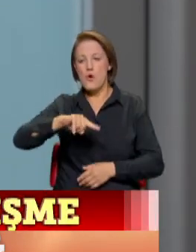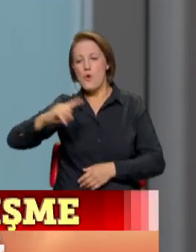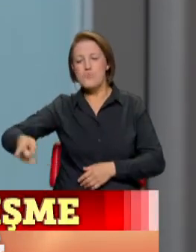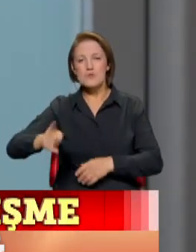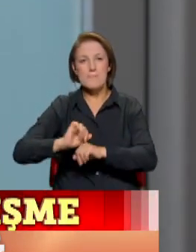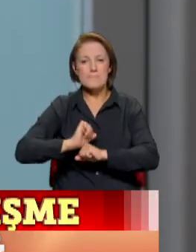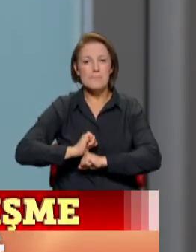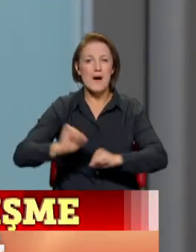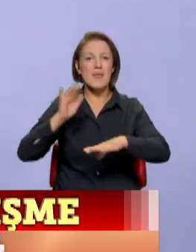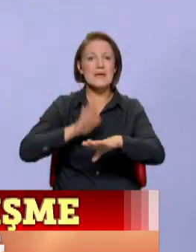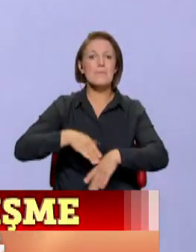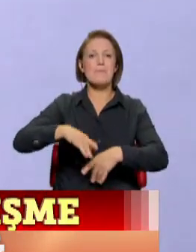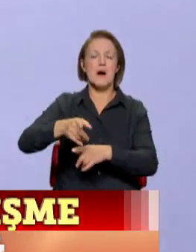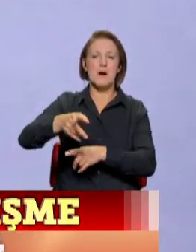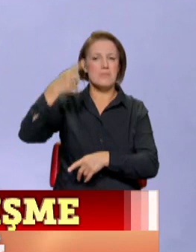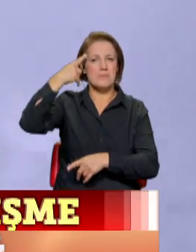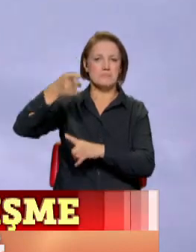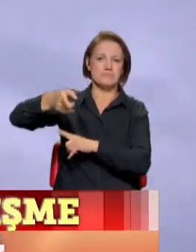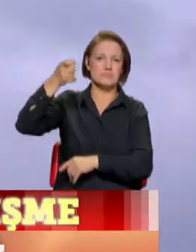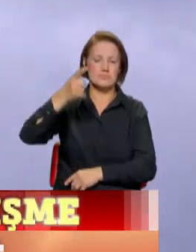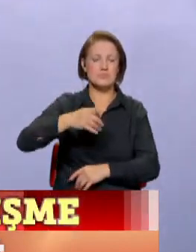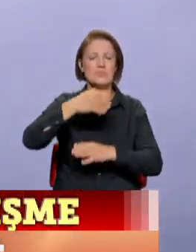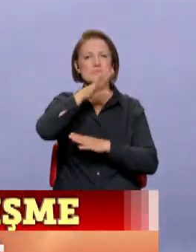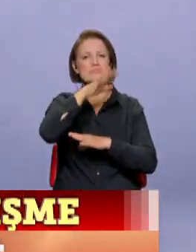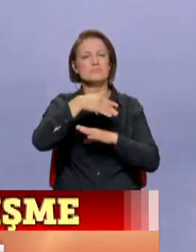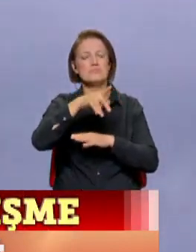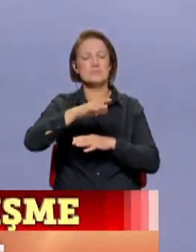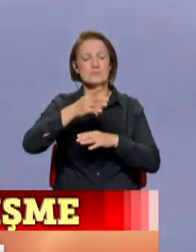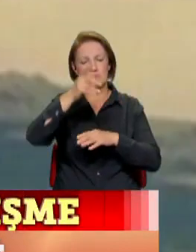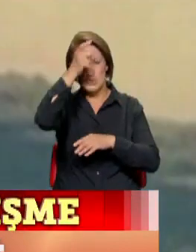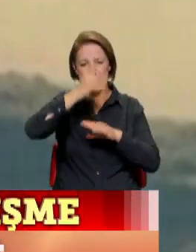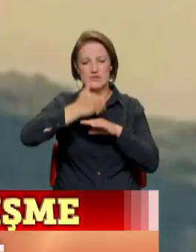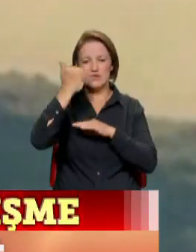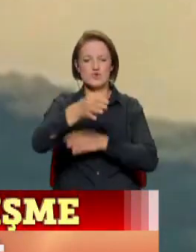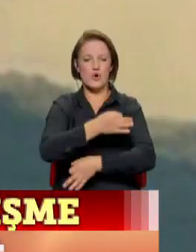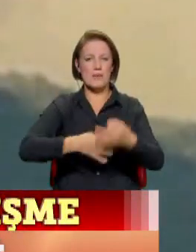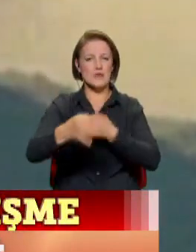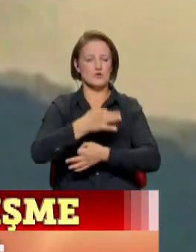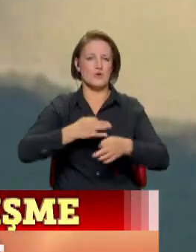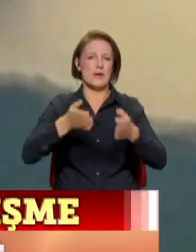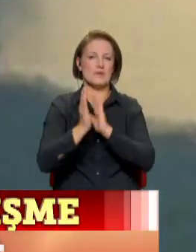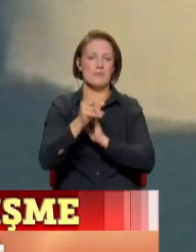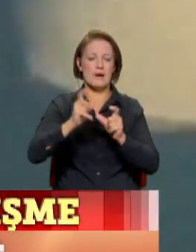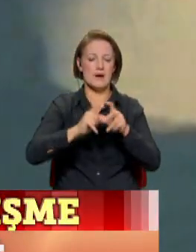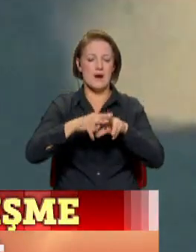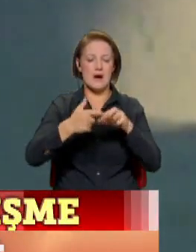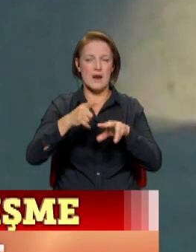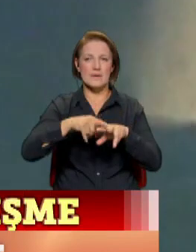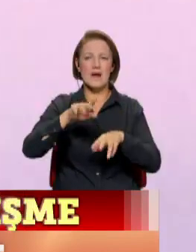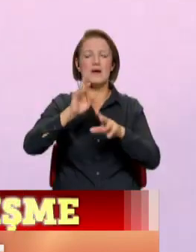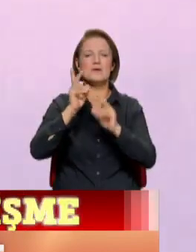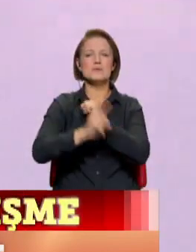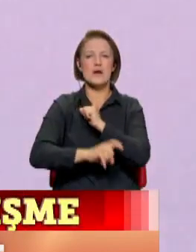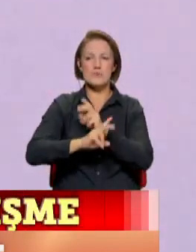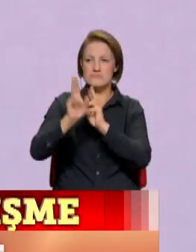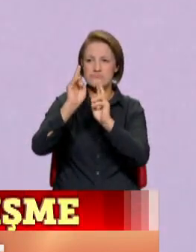patlatamadan etkisiz hale getirildi. Terör örgütüne yönelik yurt dışı operasyonlar da sürüyor. Önceki gün Metina, Hakkuk, Kandil ve Gara'da teröristlere ait mağara,